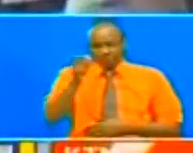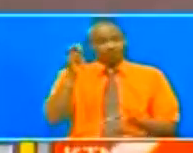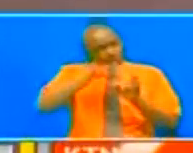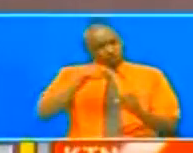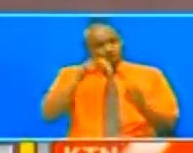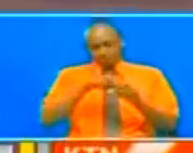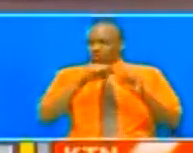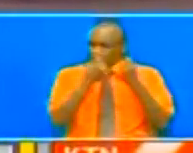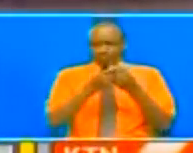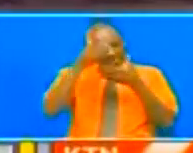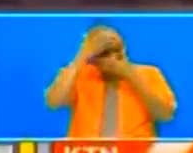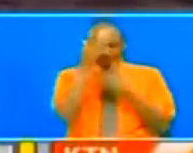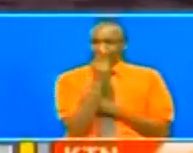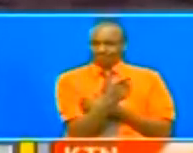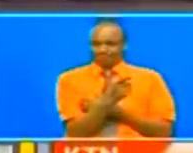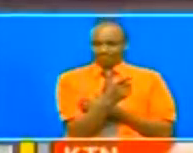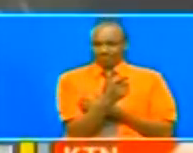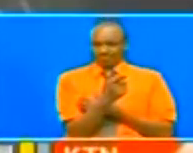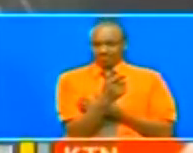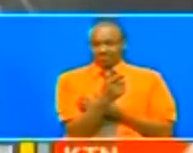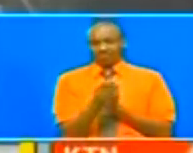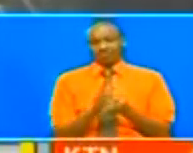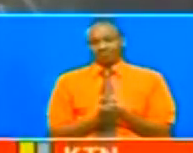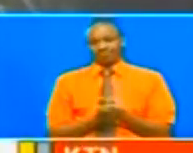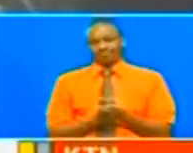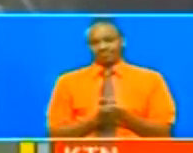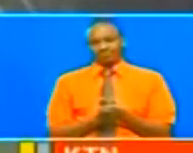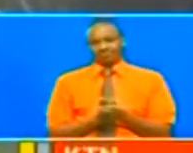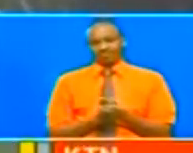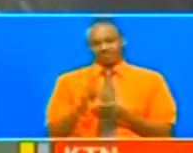kundi haramu la Alshabaab. Nicholas Sombua, KTN Leo, Nairobi.